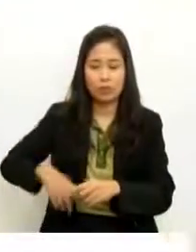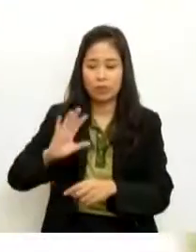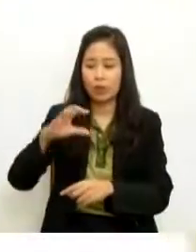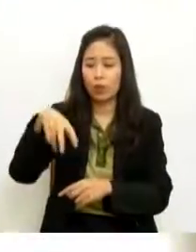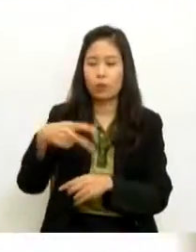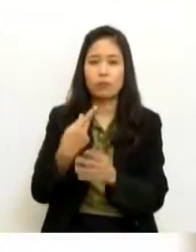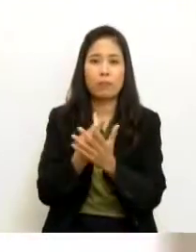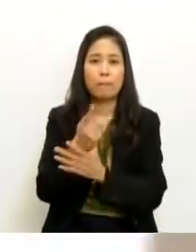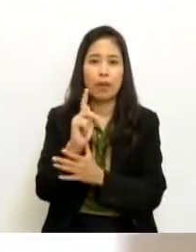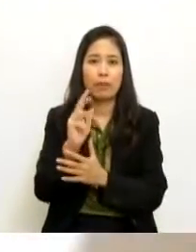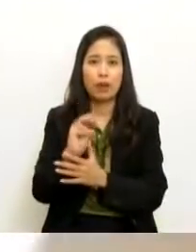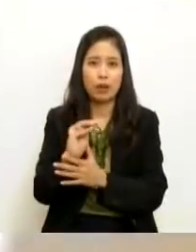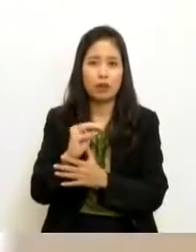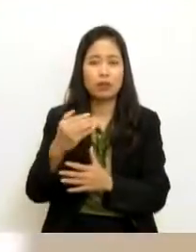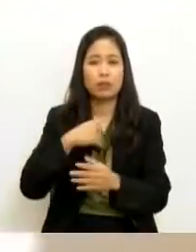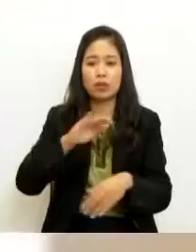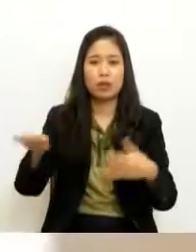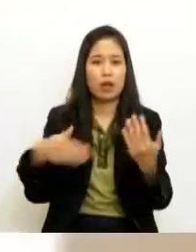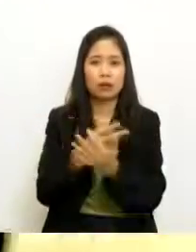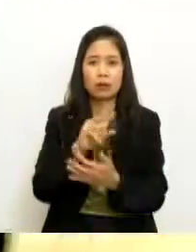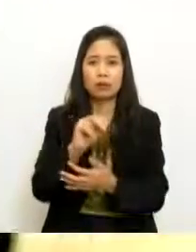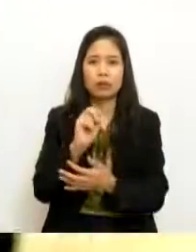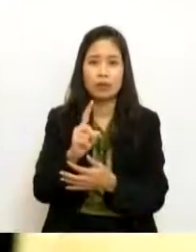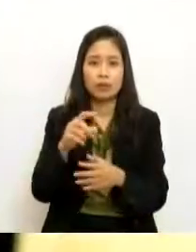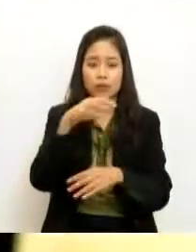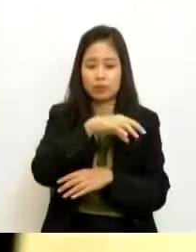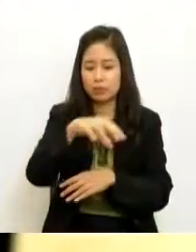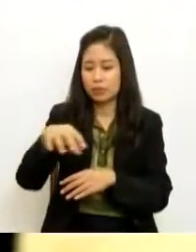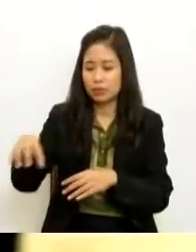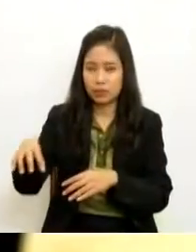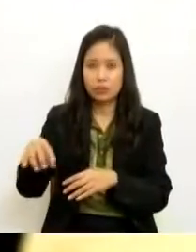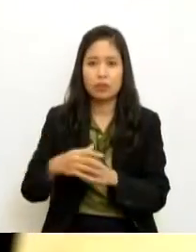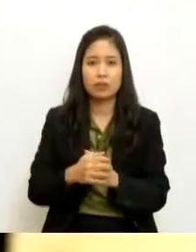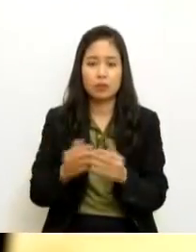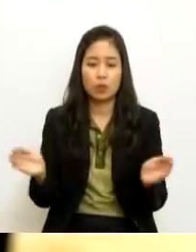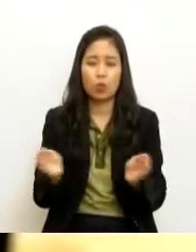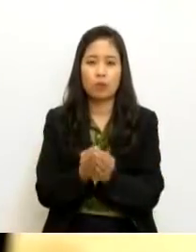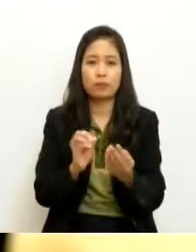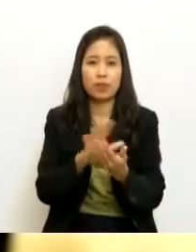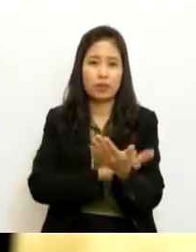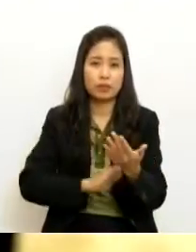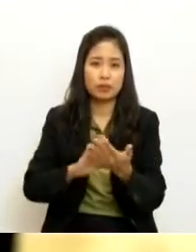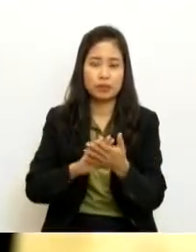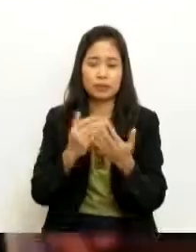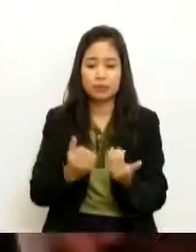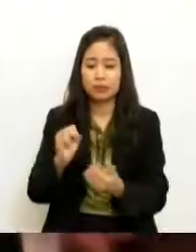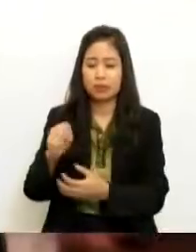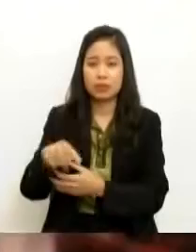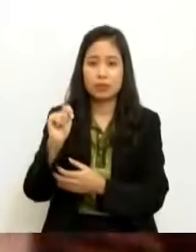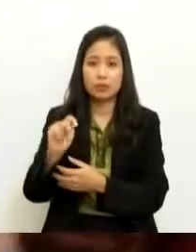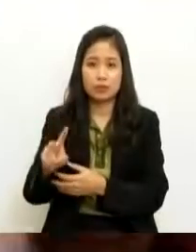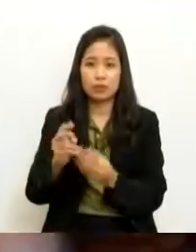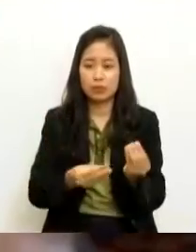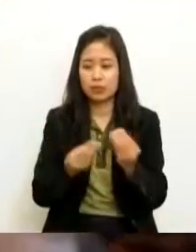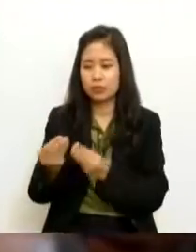นย์รวม31ศูนย์ทั่วประเทศโดยสำนักงานคณะกรรมการการศึกษาขั้นพื้นฐานได้มอบให้สำนักพัฒน